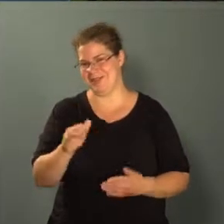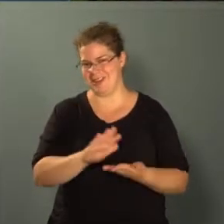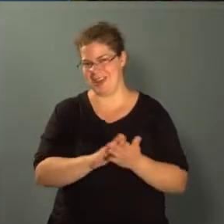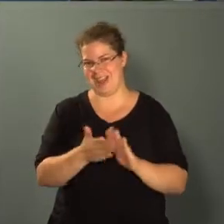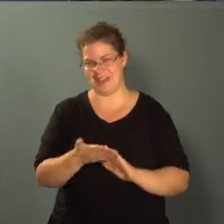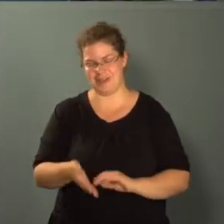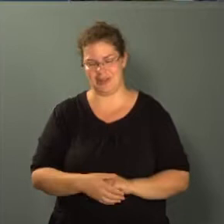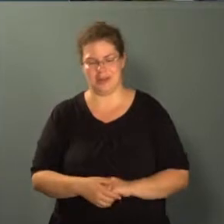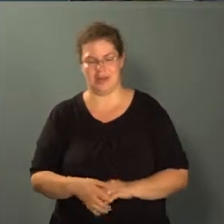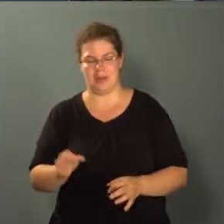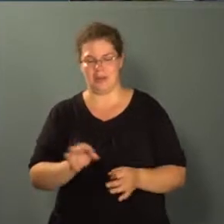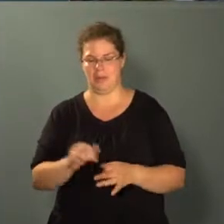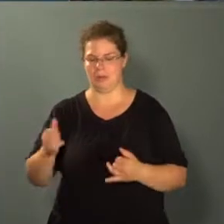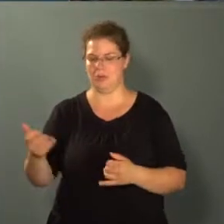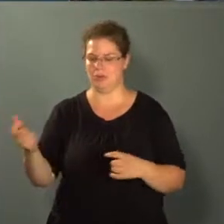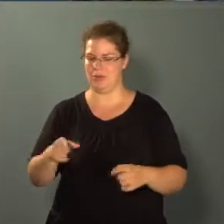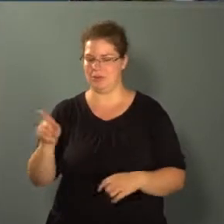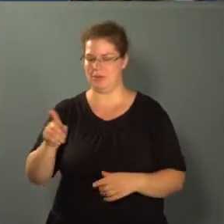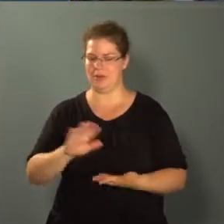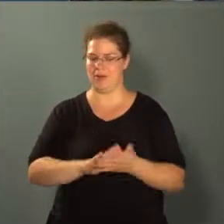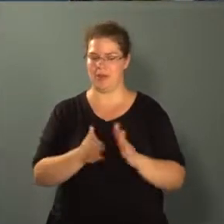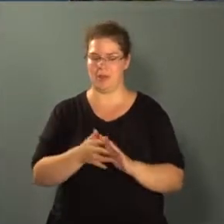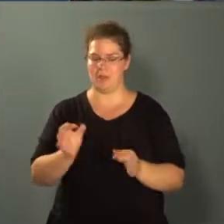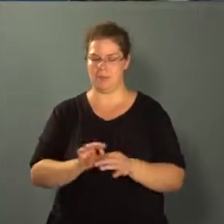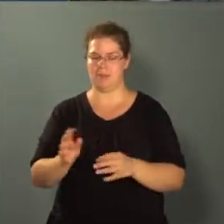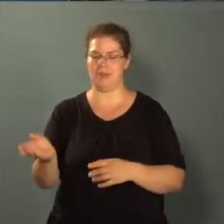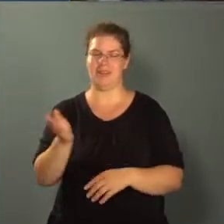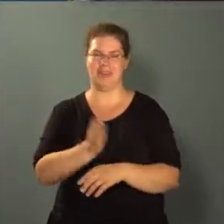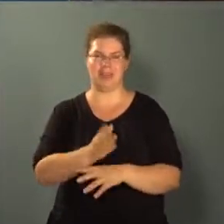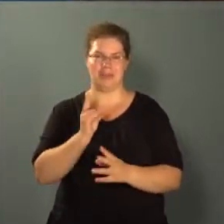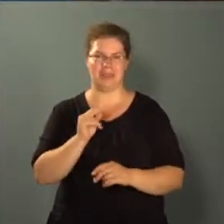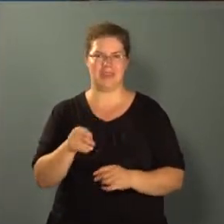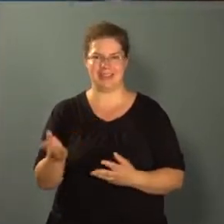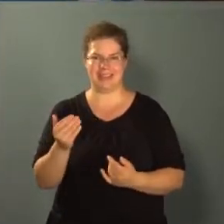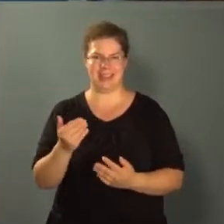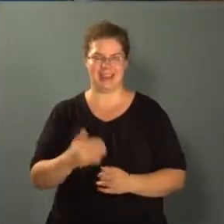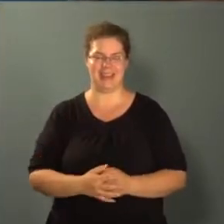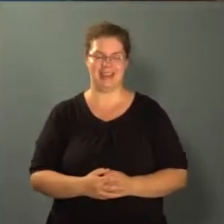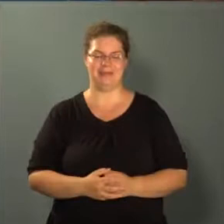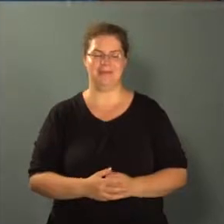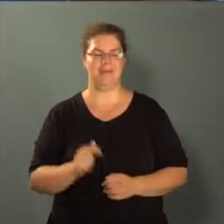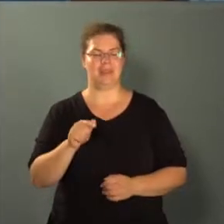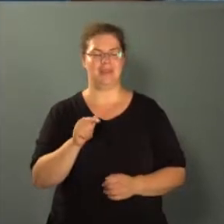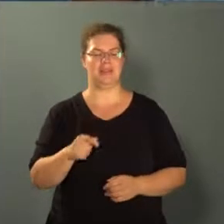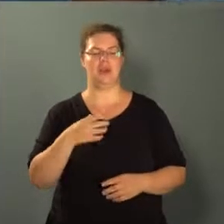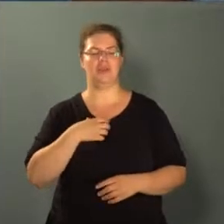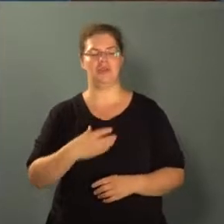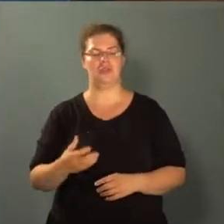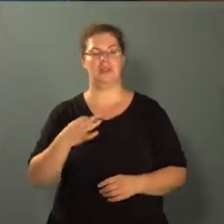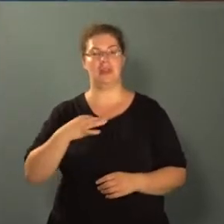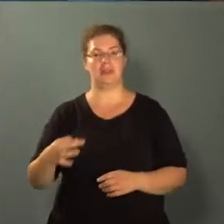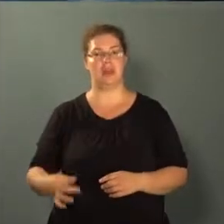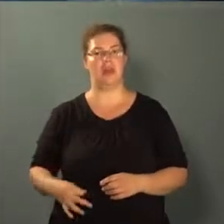házasok. Úgyhogy pont most jött meg a feleségem, akiről az előbb beszéltem, gyere egy pillanatra. Na ő az a